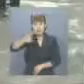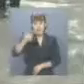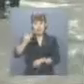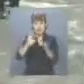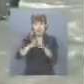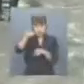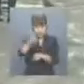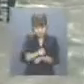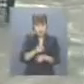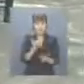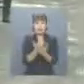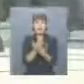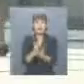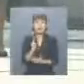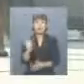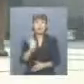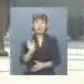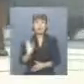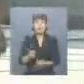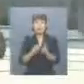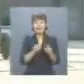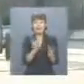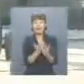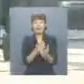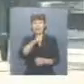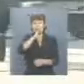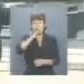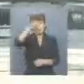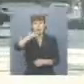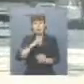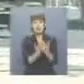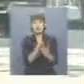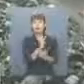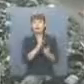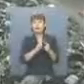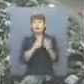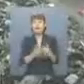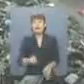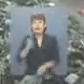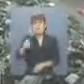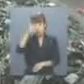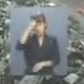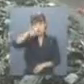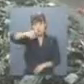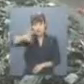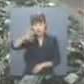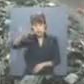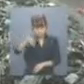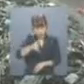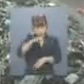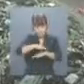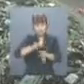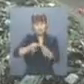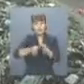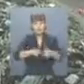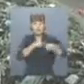งินซึ่งหากประเทศไทยจะกู้เงินจากแหล่งใดใจกล้าก็ยินดีที่จะเข้ามาช่วยเหลือเป็นที่ปรึกษาด้วยขณะที่ในแผนระยะ